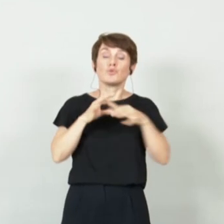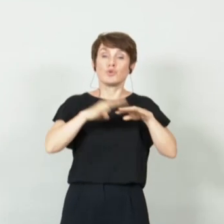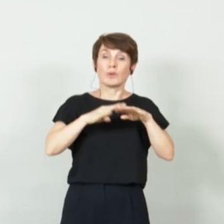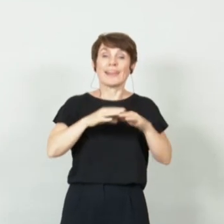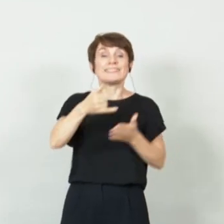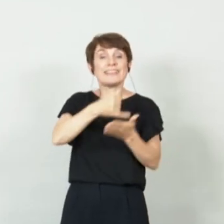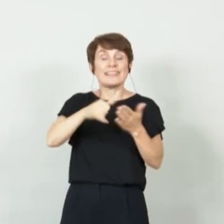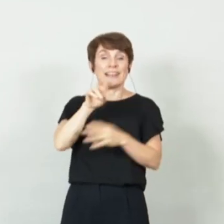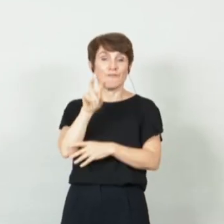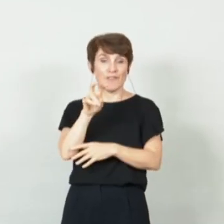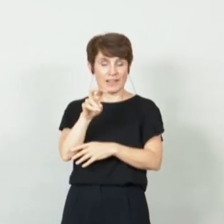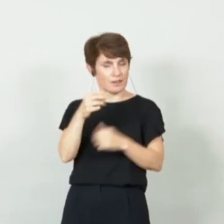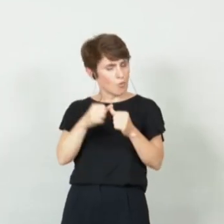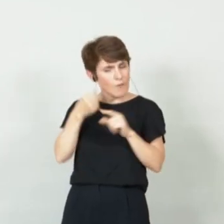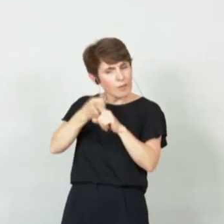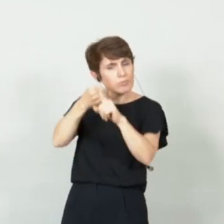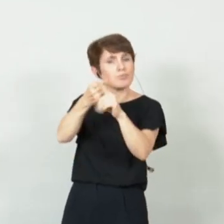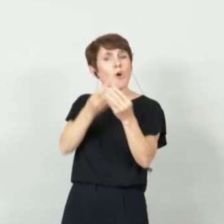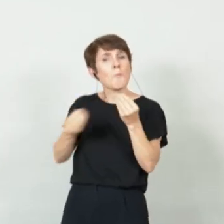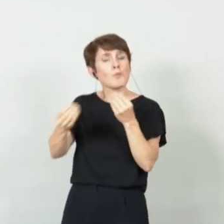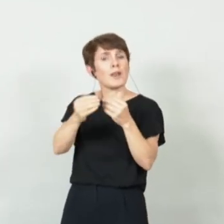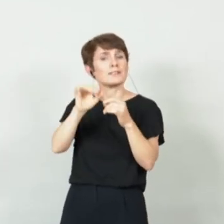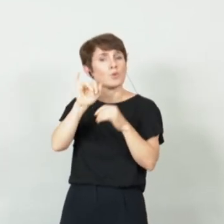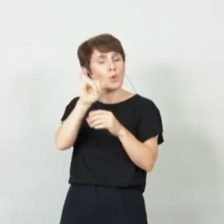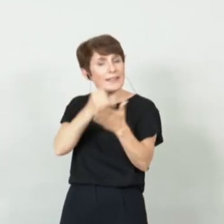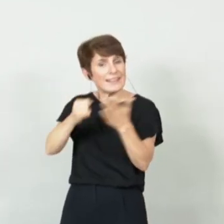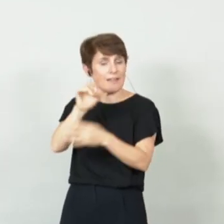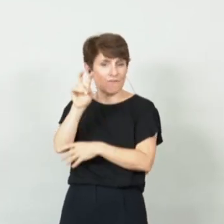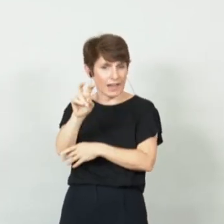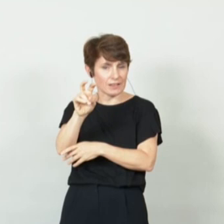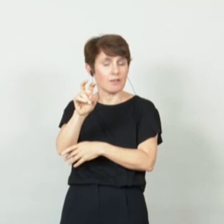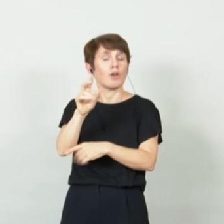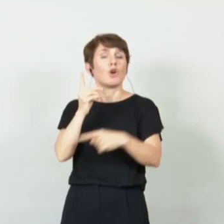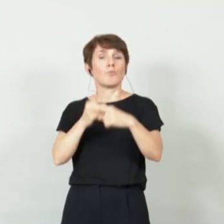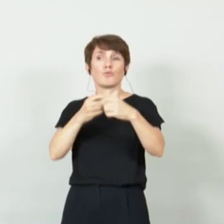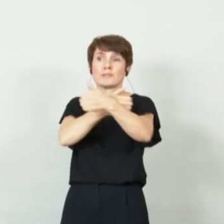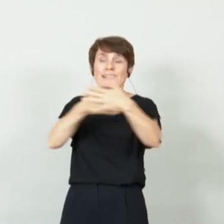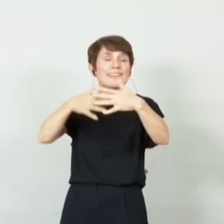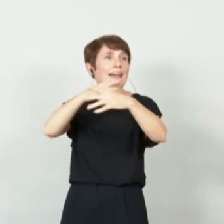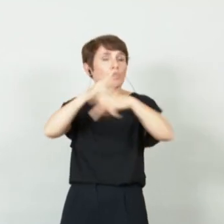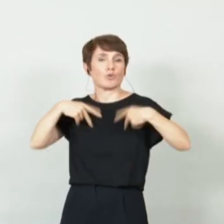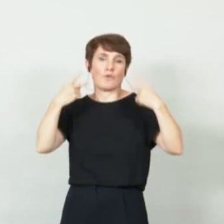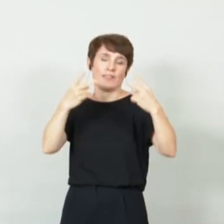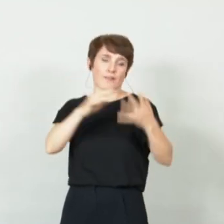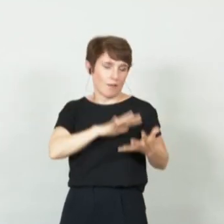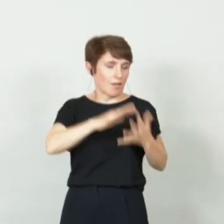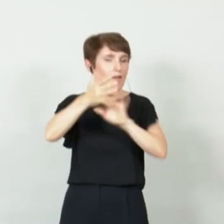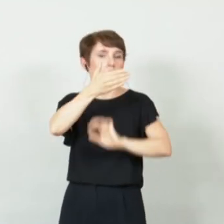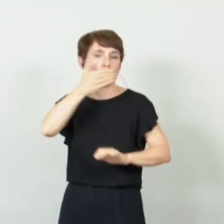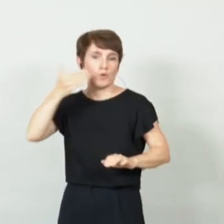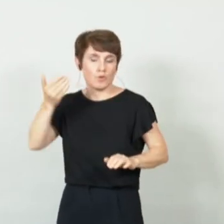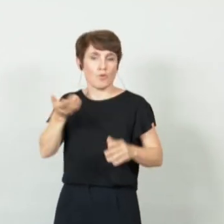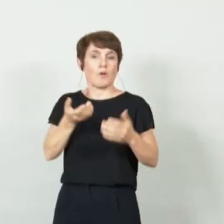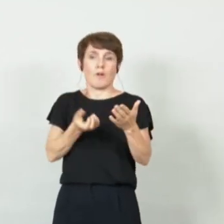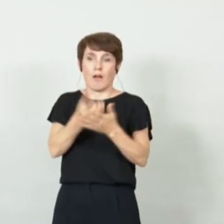défendre les intérêts de la population de l'île Verte améliorer le cadre l'amélioration du cadre de vie dans le quartier informations des